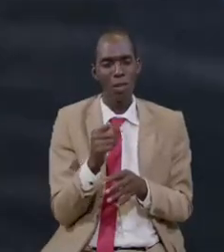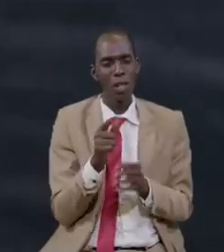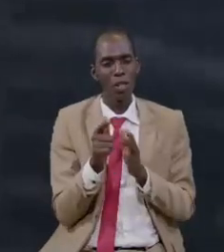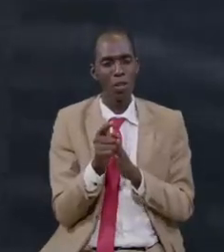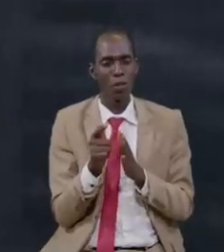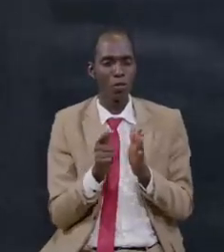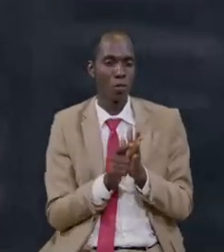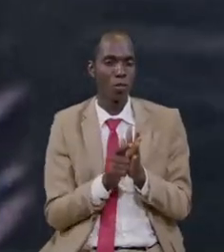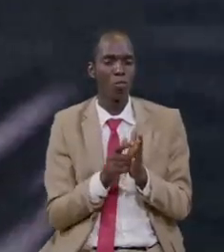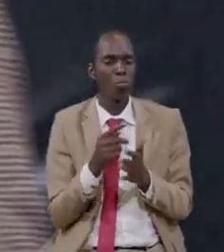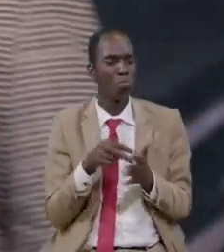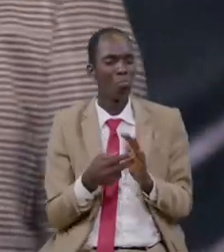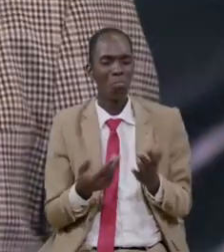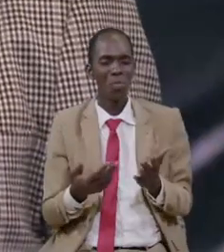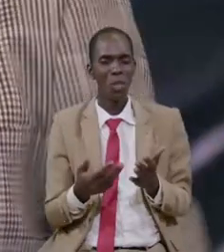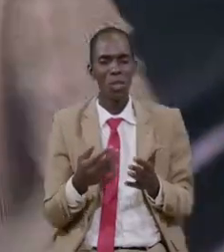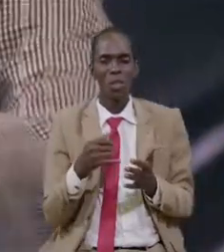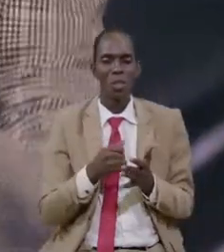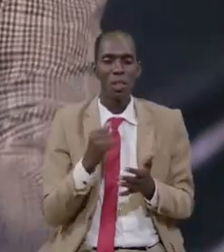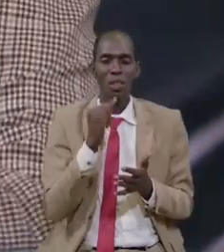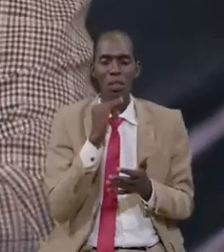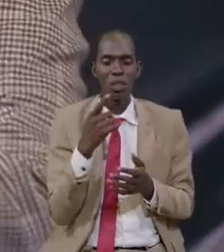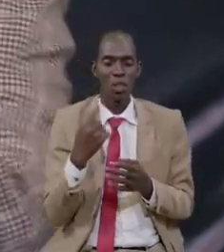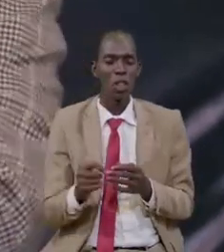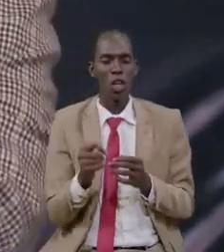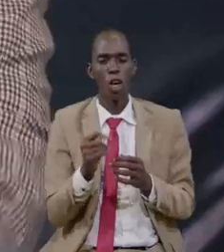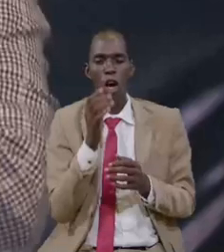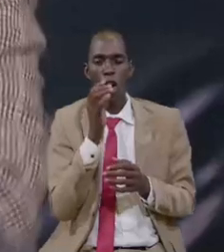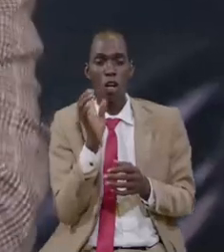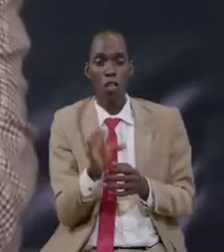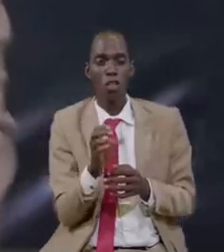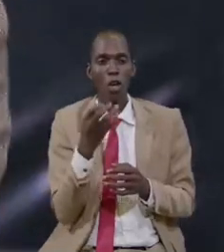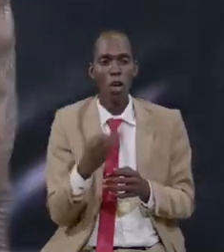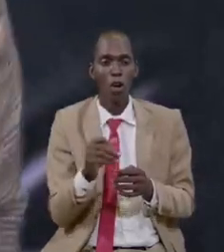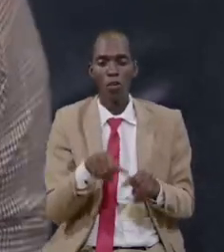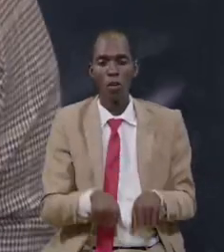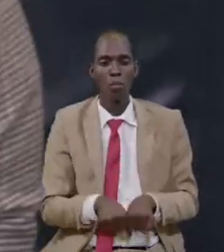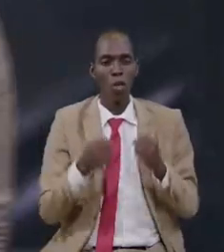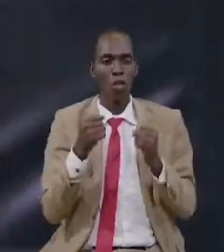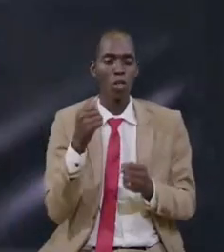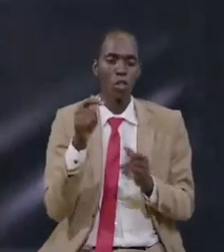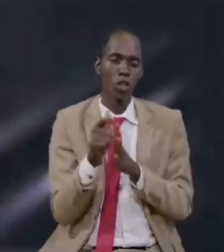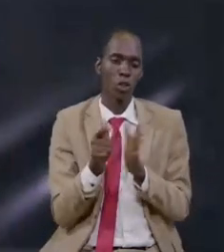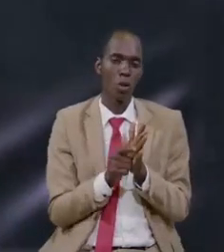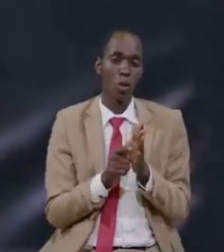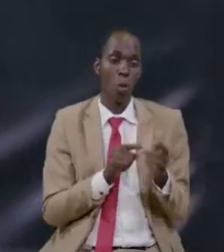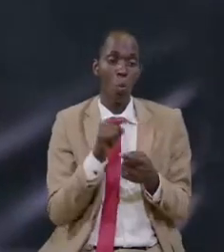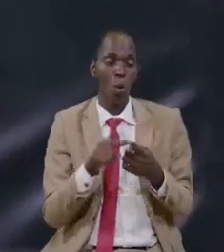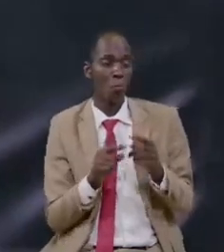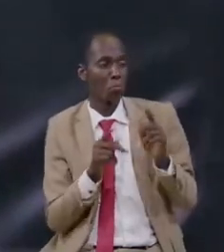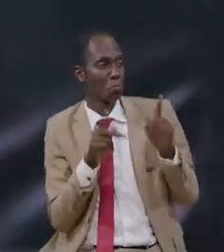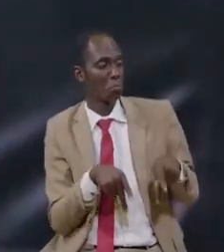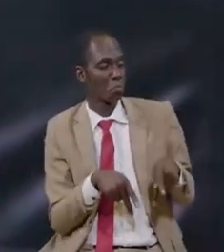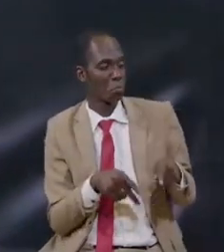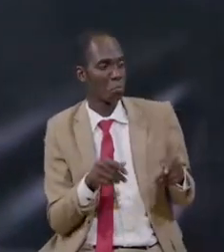C'est la malédiction de la loi violée. Quand l'homme a violé la loi de